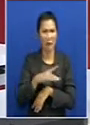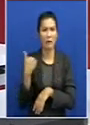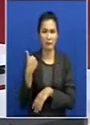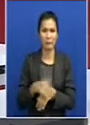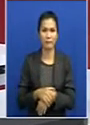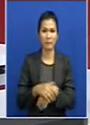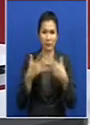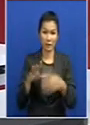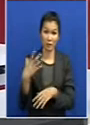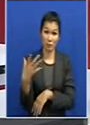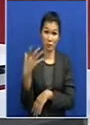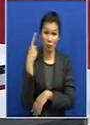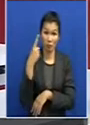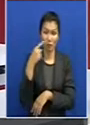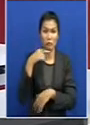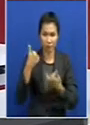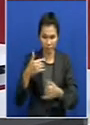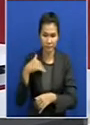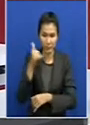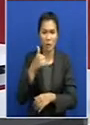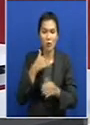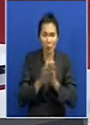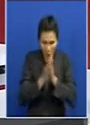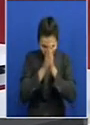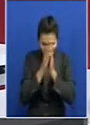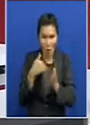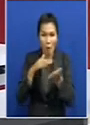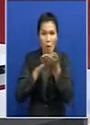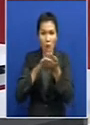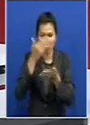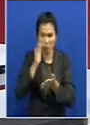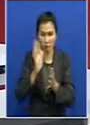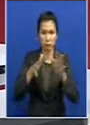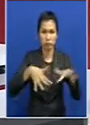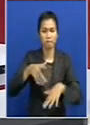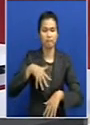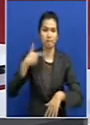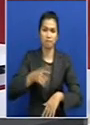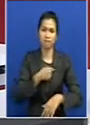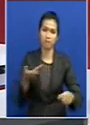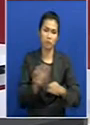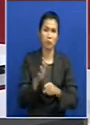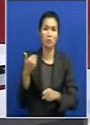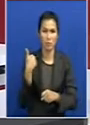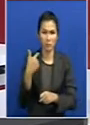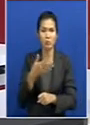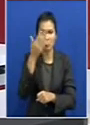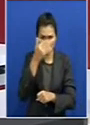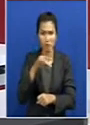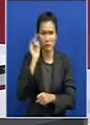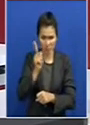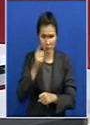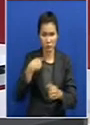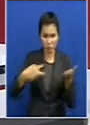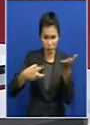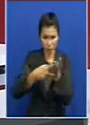ล้วเมื่อวานนี้ถึงขั้นต้องไปยกมือขอโทษผู้โดยสารเองเพราะว่าผู้โดยสารก็ไม่พอใจ บ างส่วนต้องยอมรับจริงๆนะว่าคนที่ซื้อตั๋ว